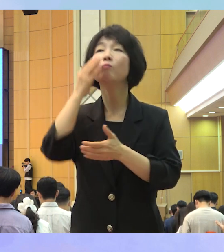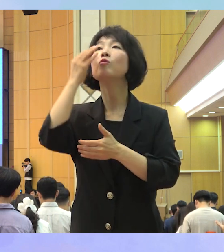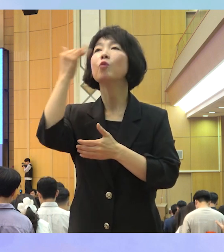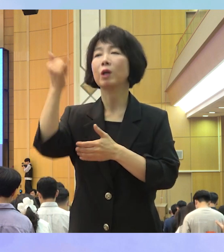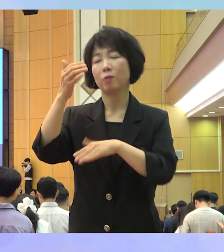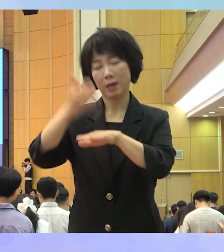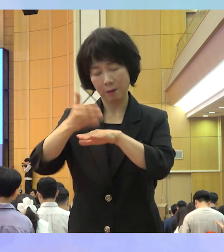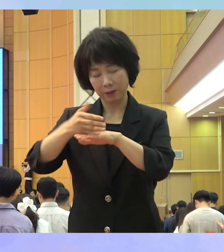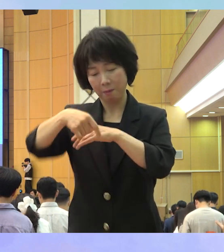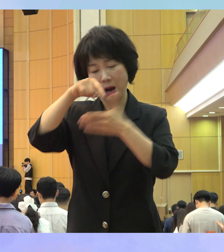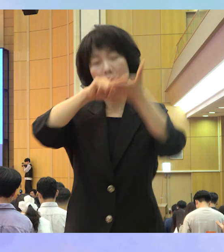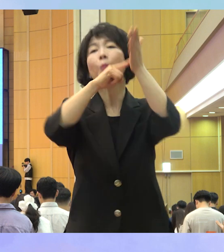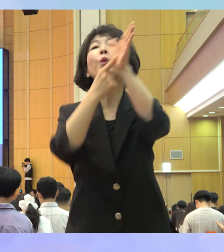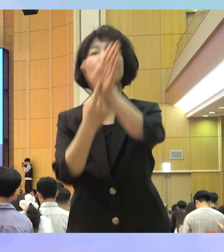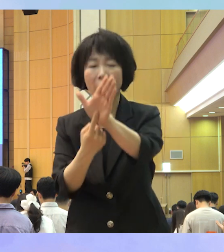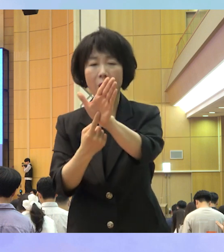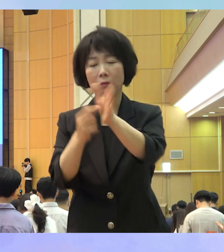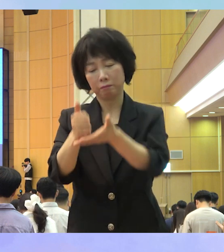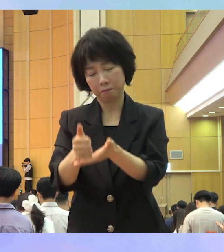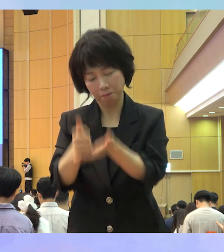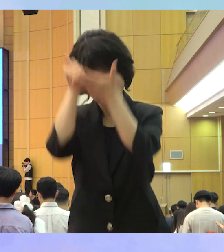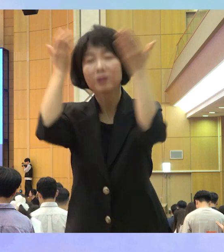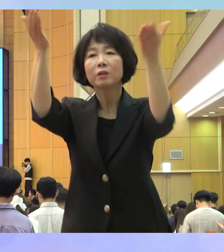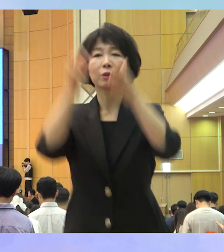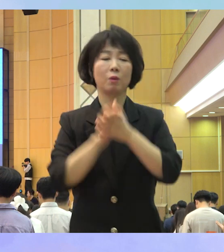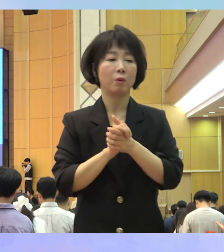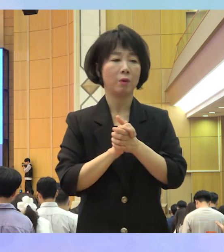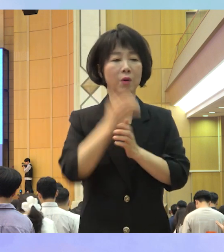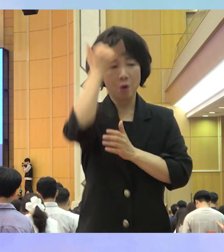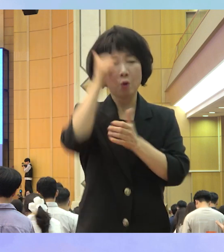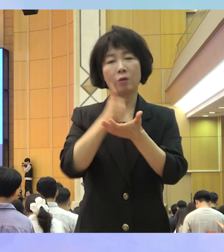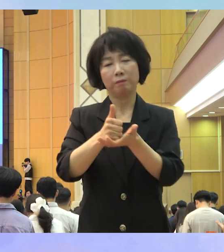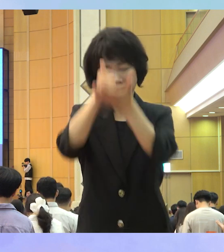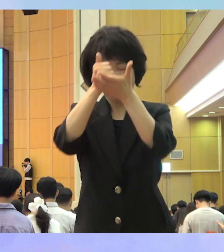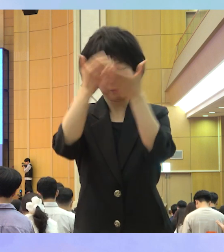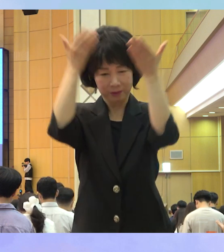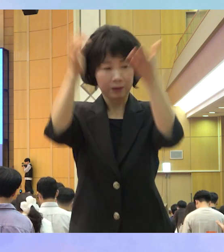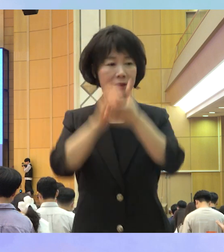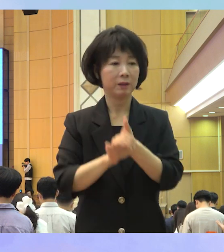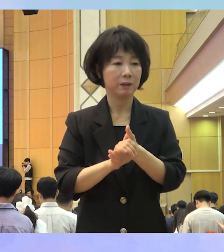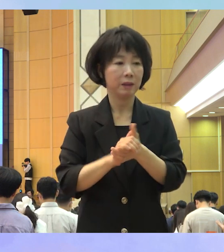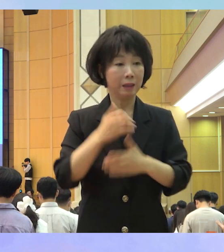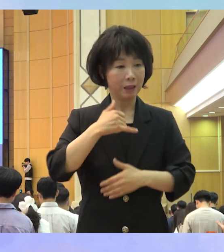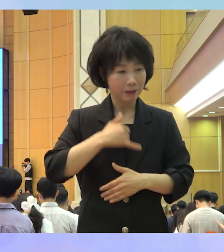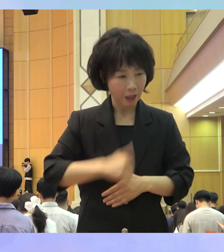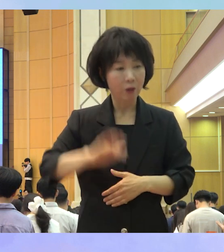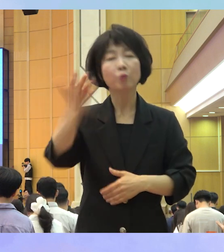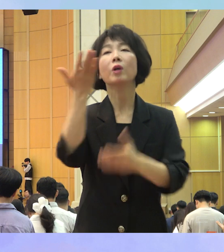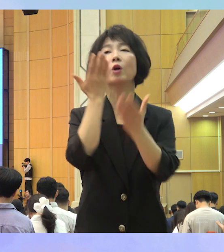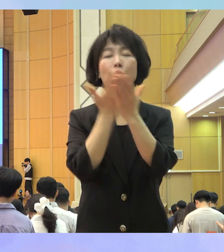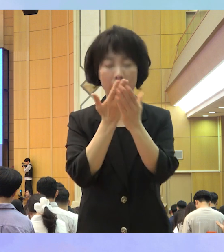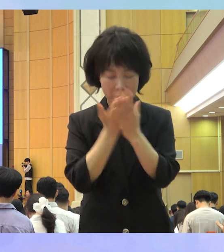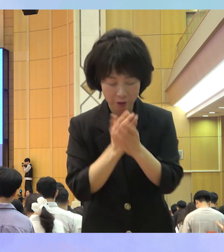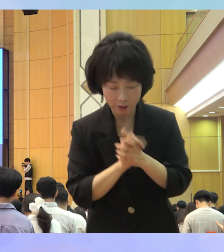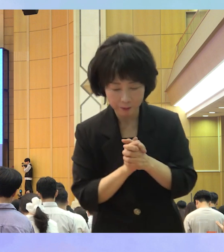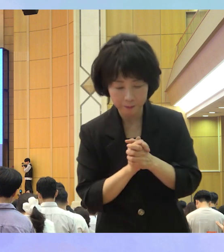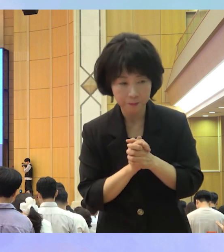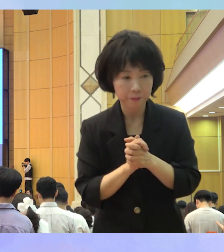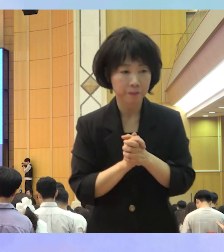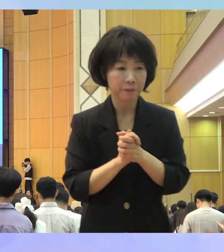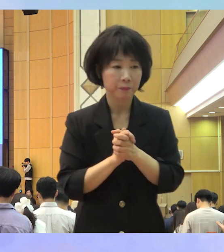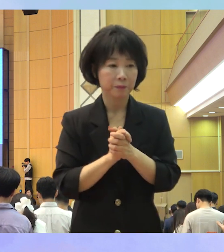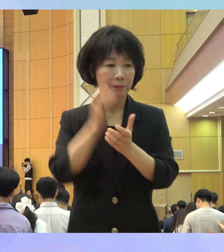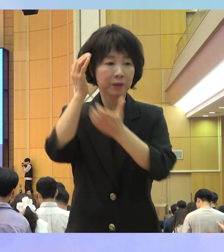부모님께도 감사를 드리고 공경을 드리고 효를 다하는 그러한 자녀가 되게 하여 주시옵소서.